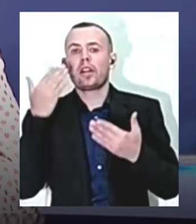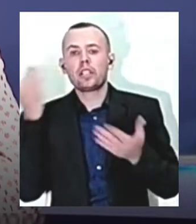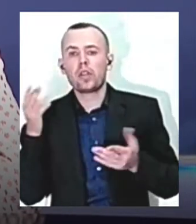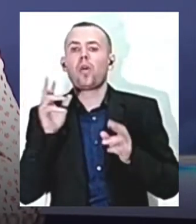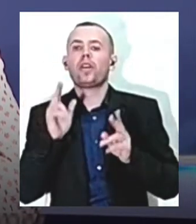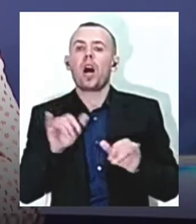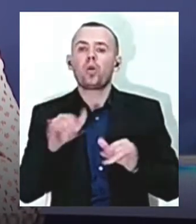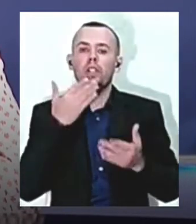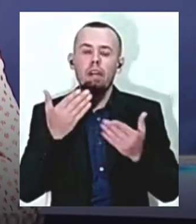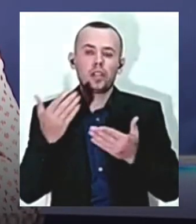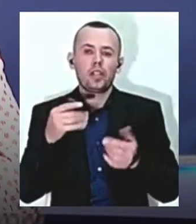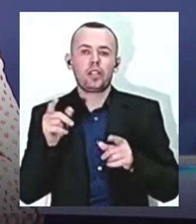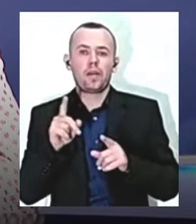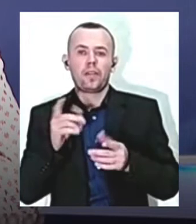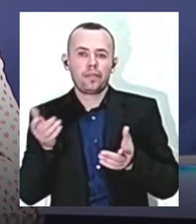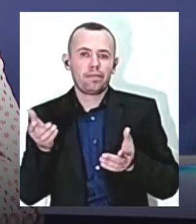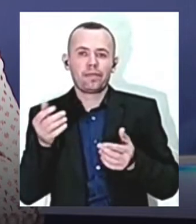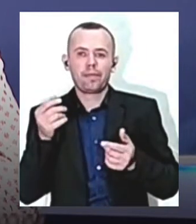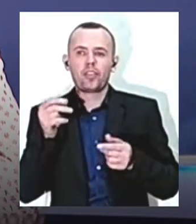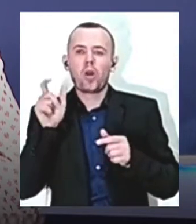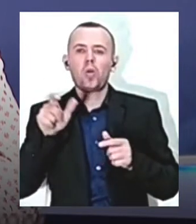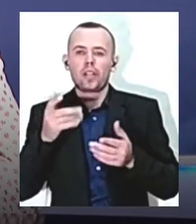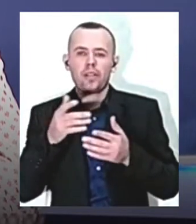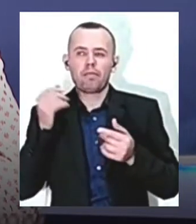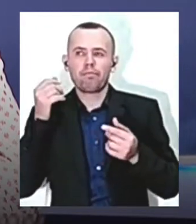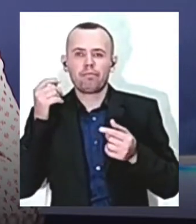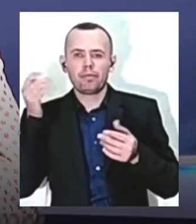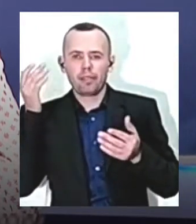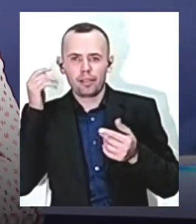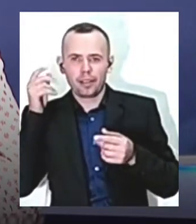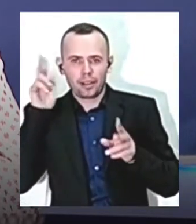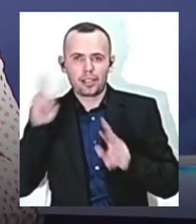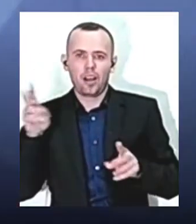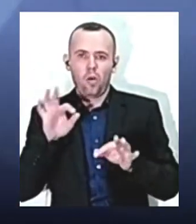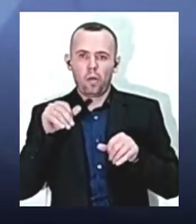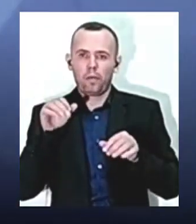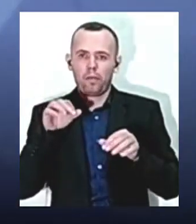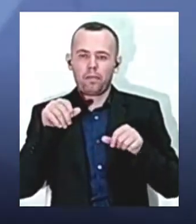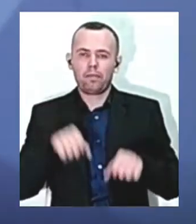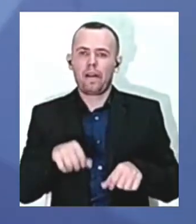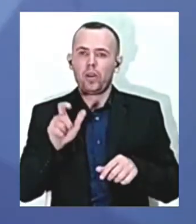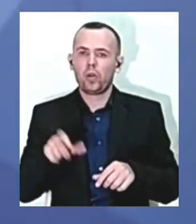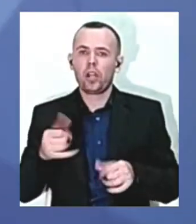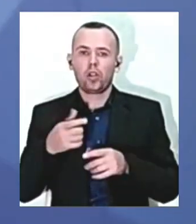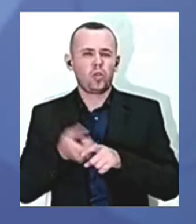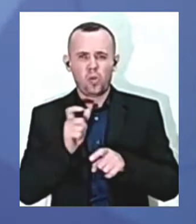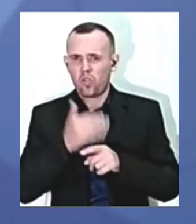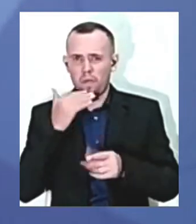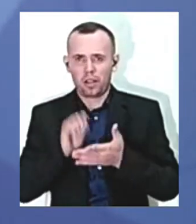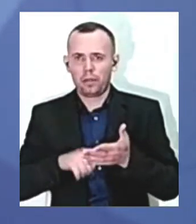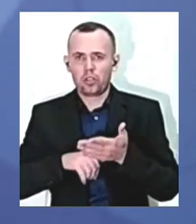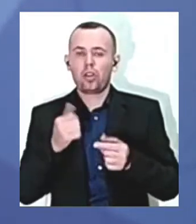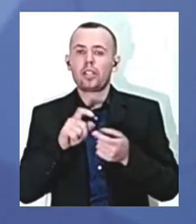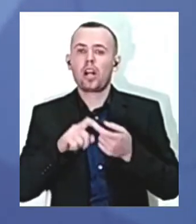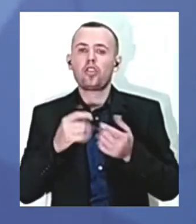низька обізнаність з інструментами захисту прав людини. І насправді їх є дуже багато, залежно від від конкретної ситуації